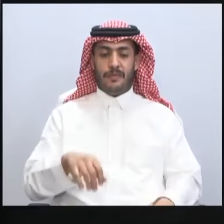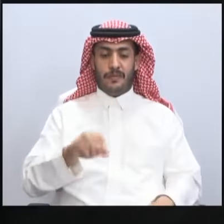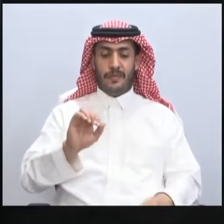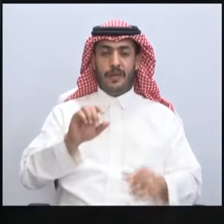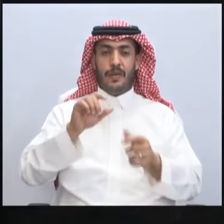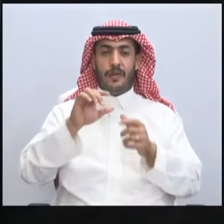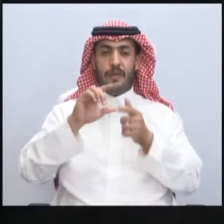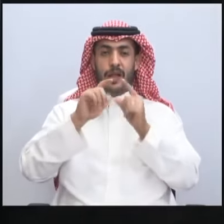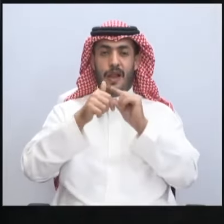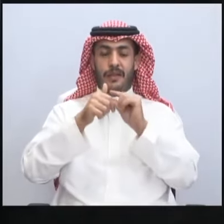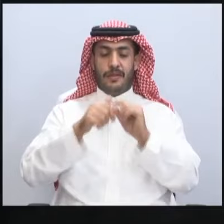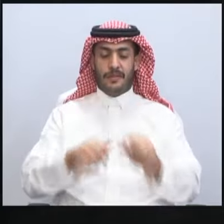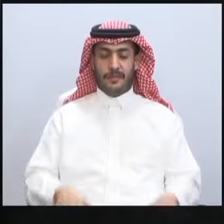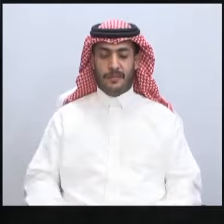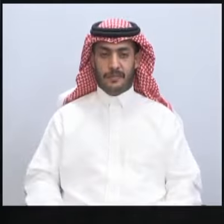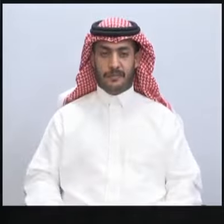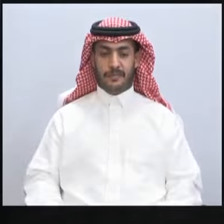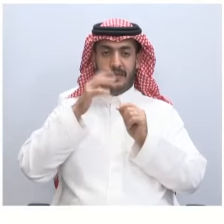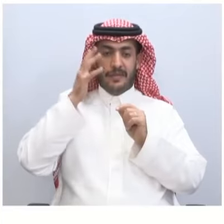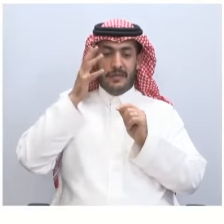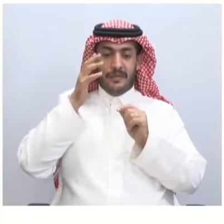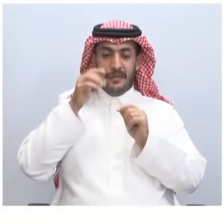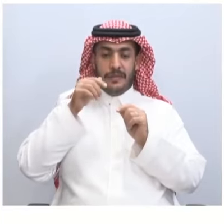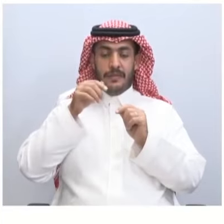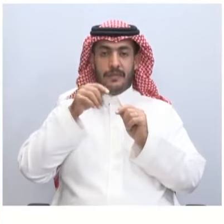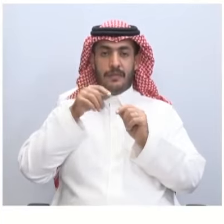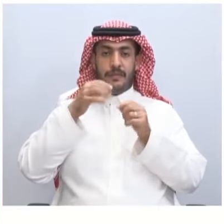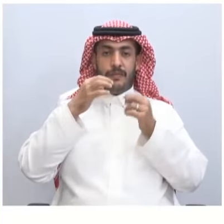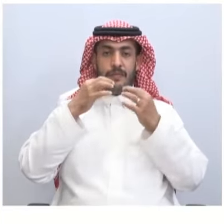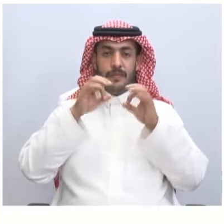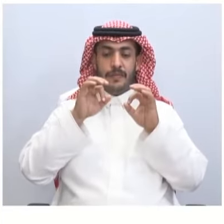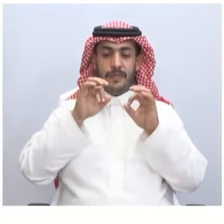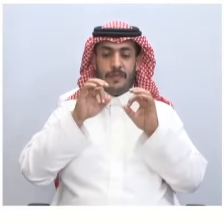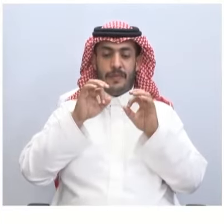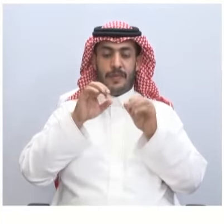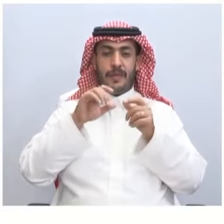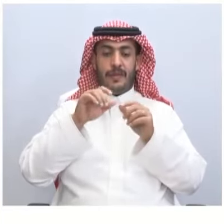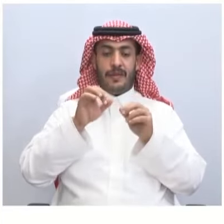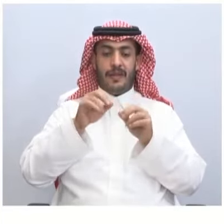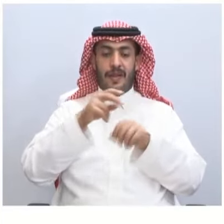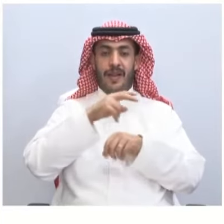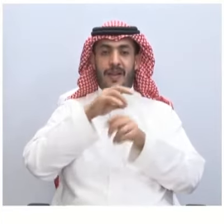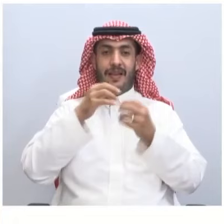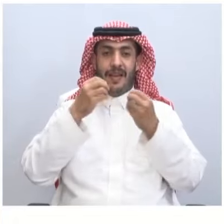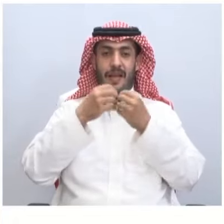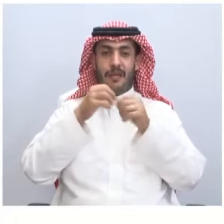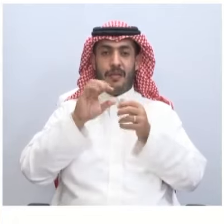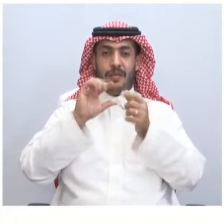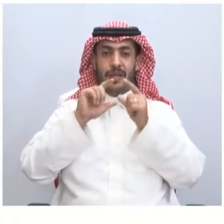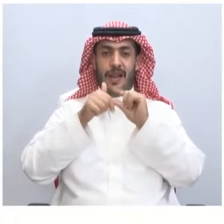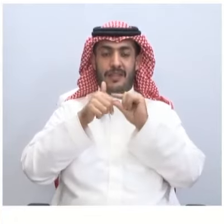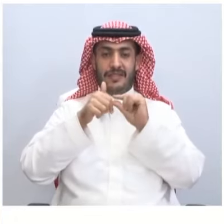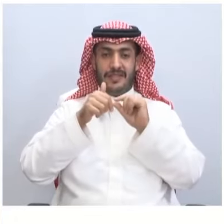لدول مجلس التعاون لدول الخليج العربي تبلغ مساحه الدول الاعضاء في مجلس التعاون لدول الخليج العربيه